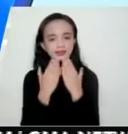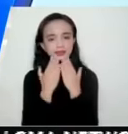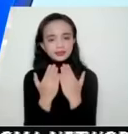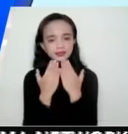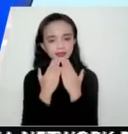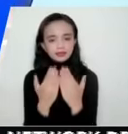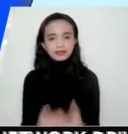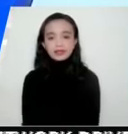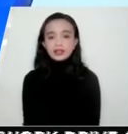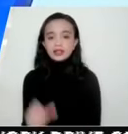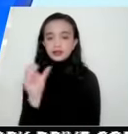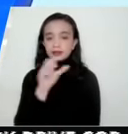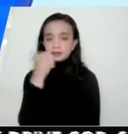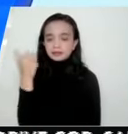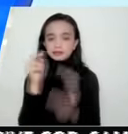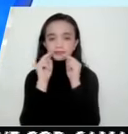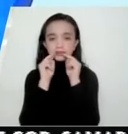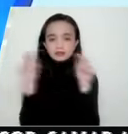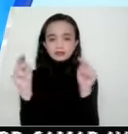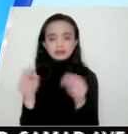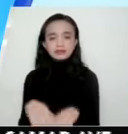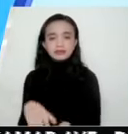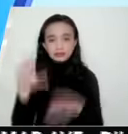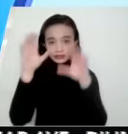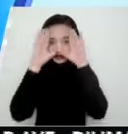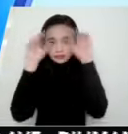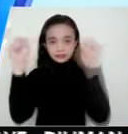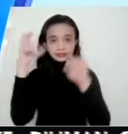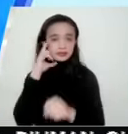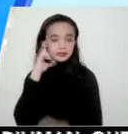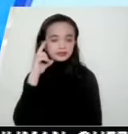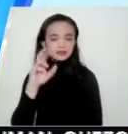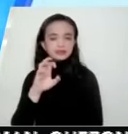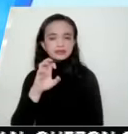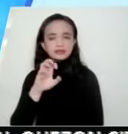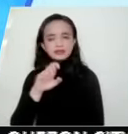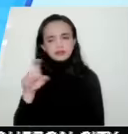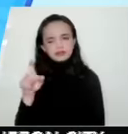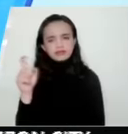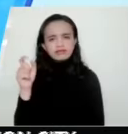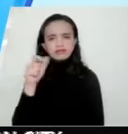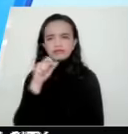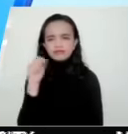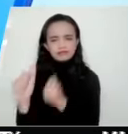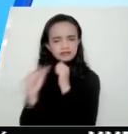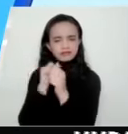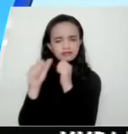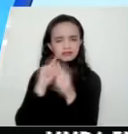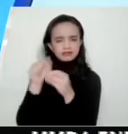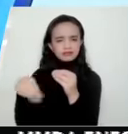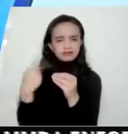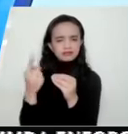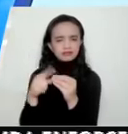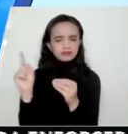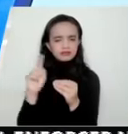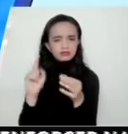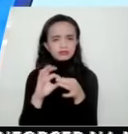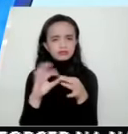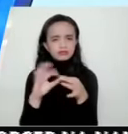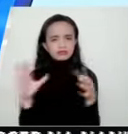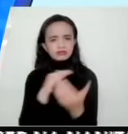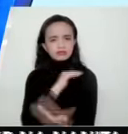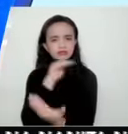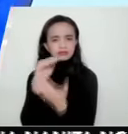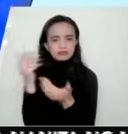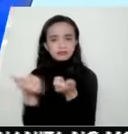Sa ibang balita ay tinanggi ni dating Pangulong Rodrigo Duterte na sangkot siya sa kumakalat na di umano'y tangkang destabilisasyon laban sa